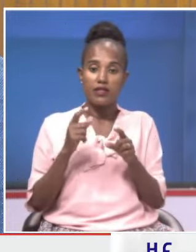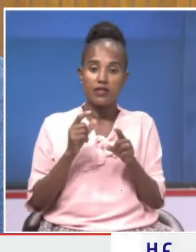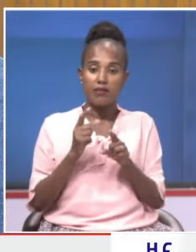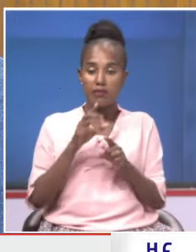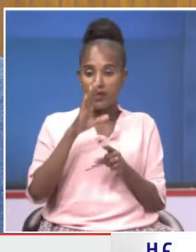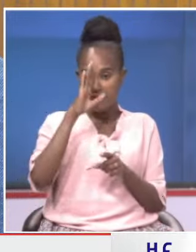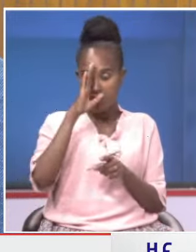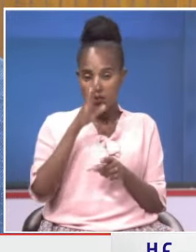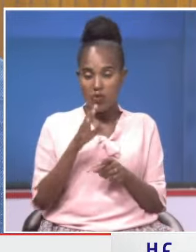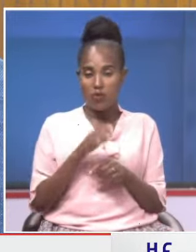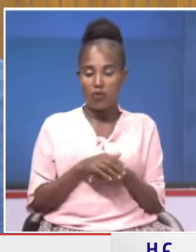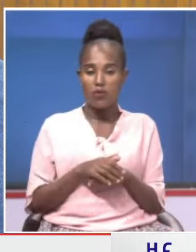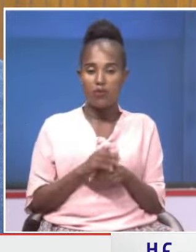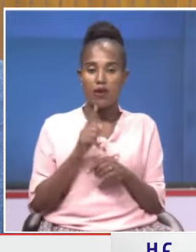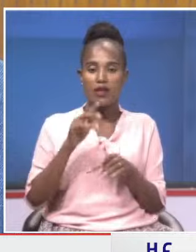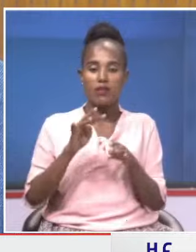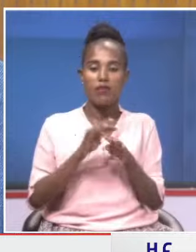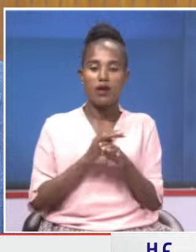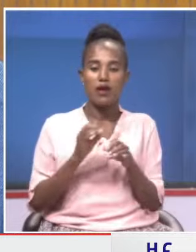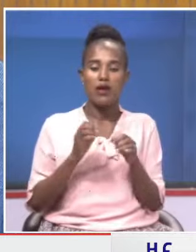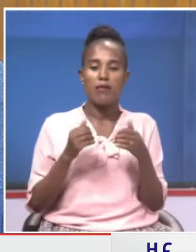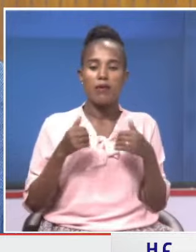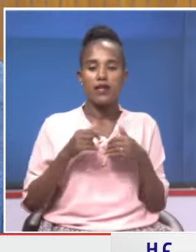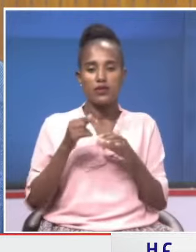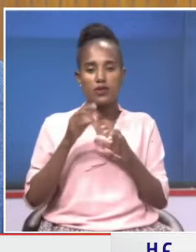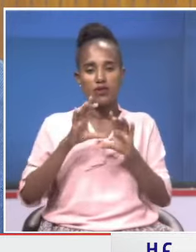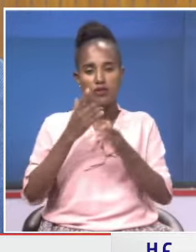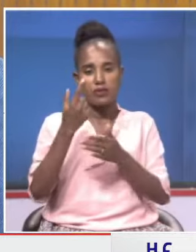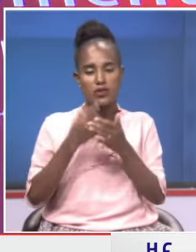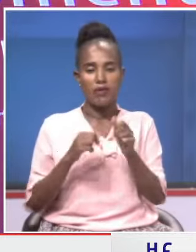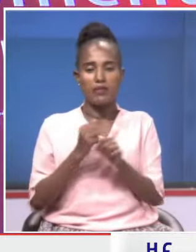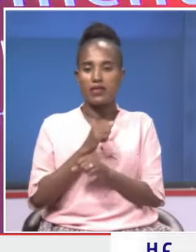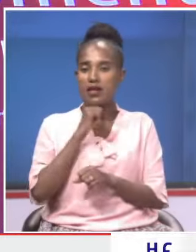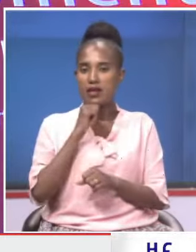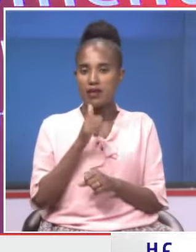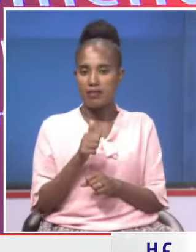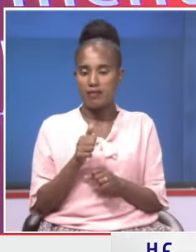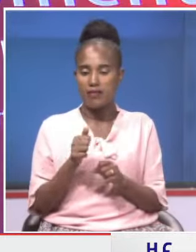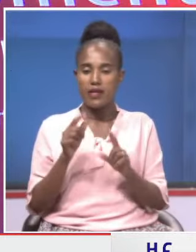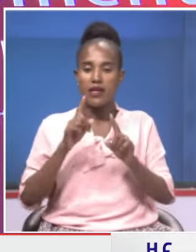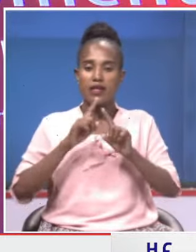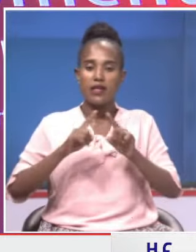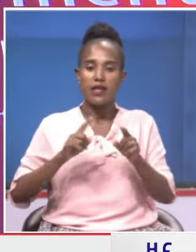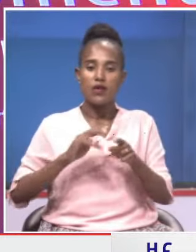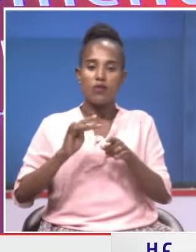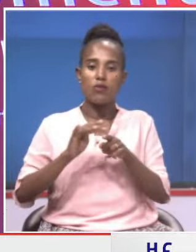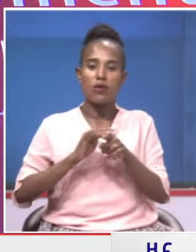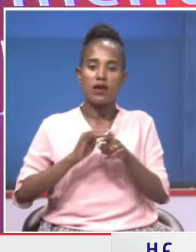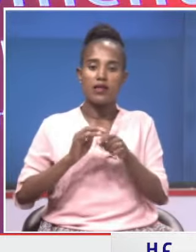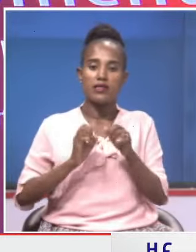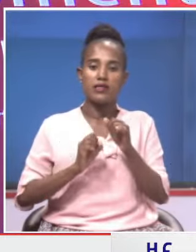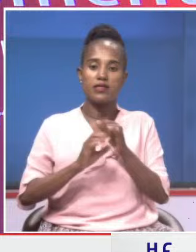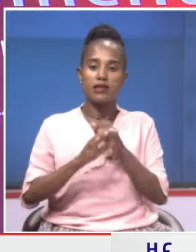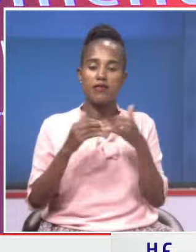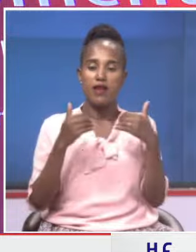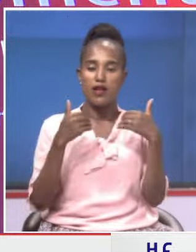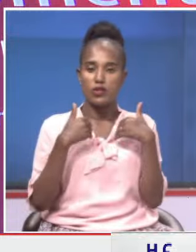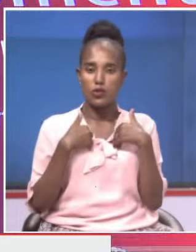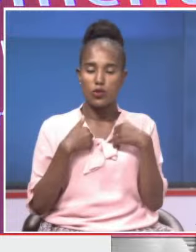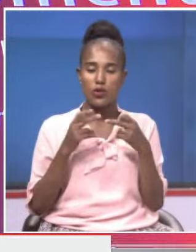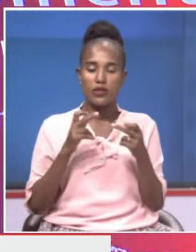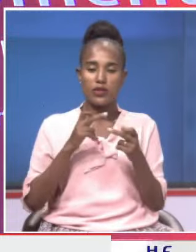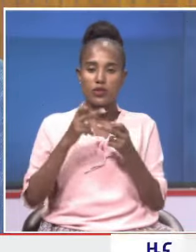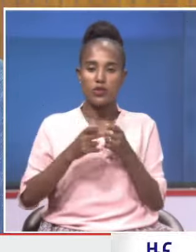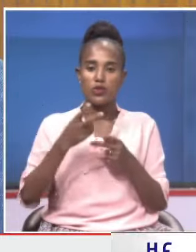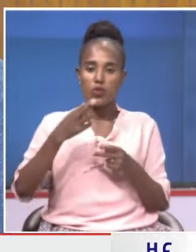በአንድ የሙያ ዘርፍ ባላቸው ክፍሎች ብቻ የሚሰራ አይደለም። የተለያዩ የሙያ ዘርፍ ያላቸው